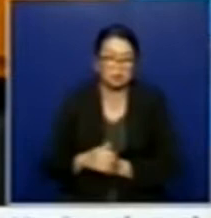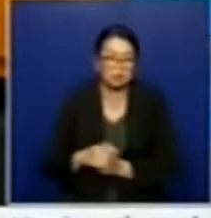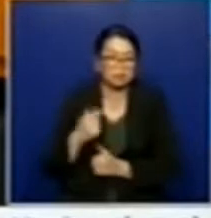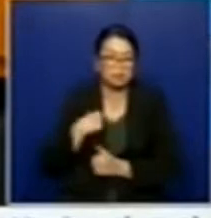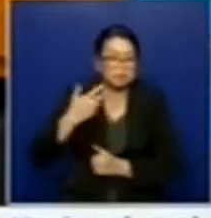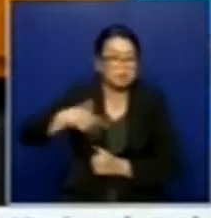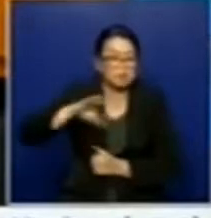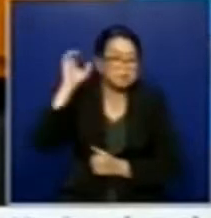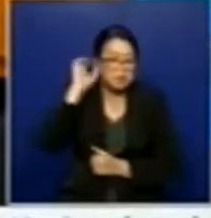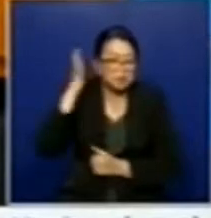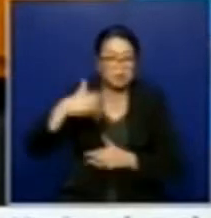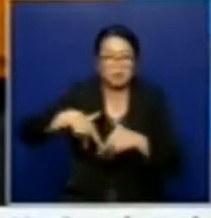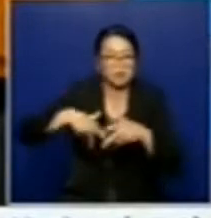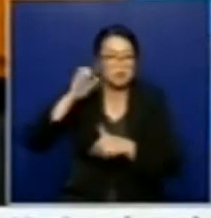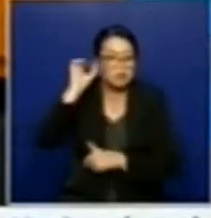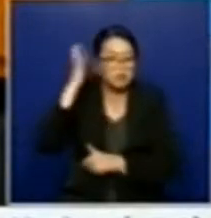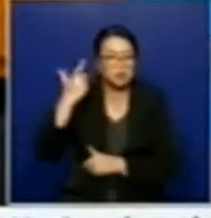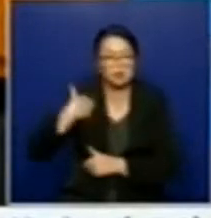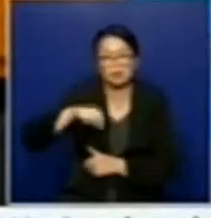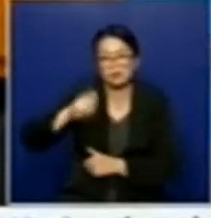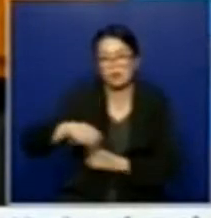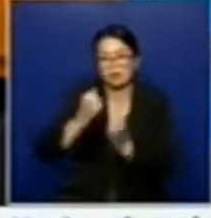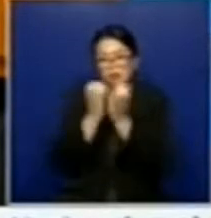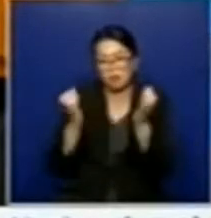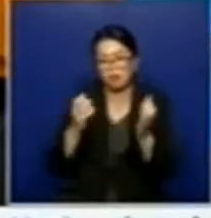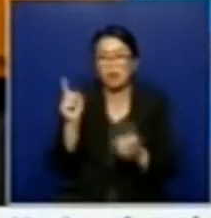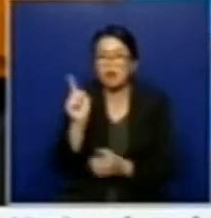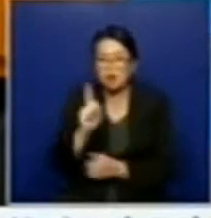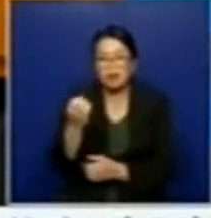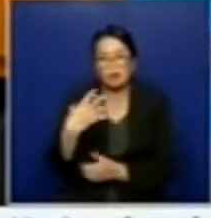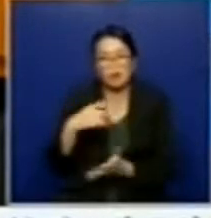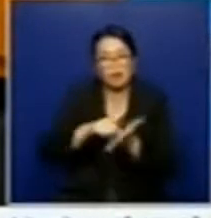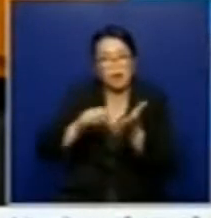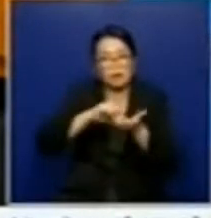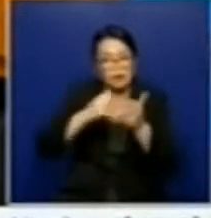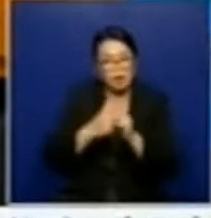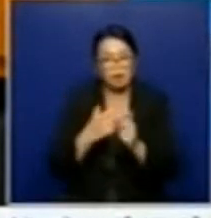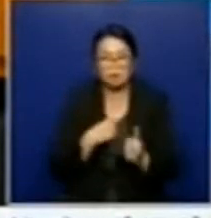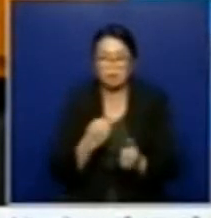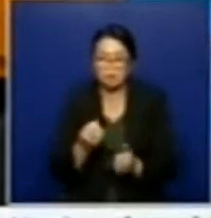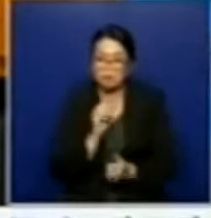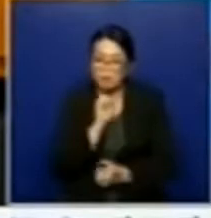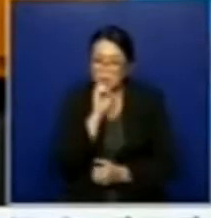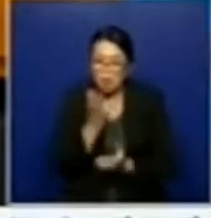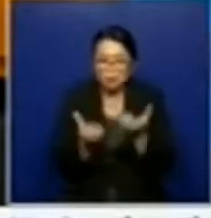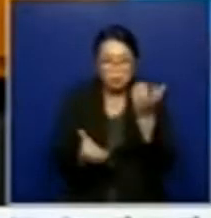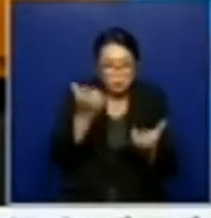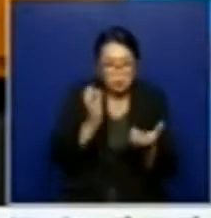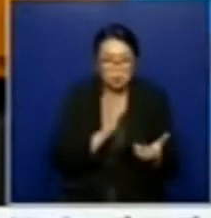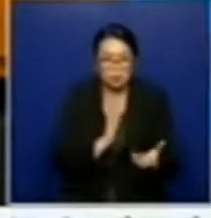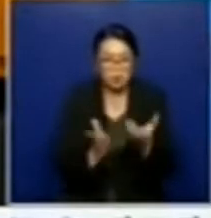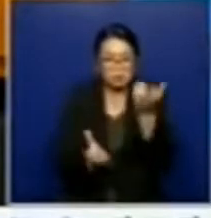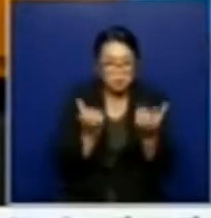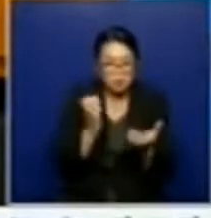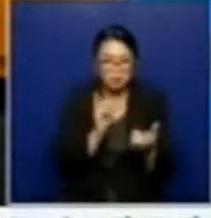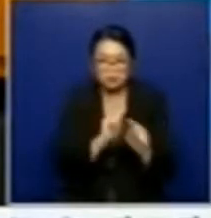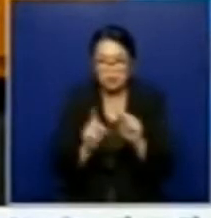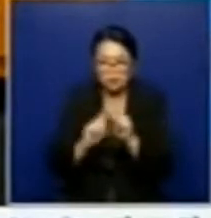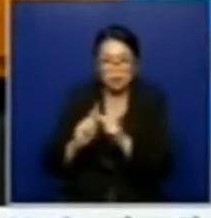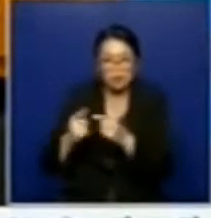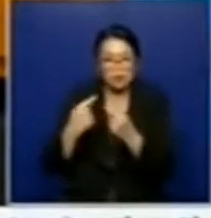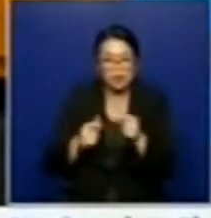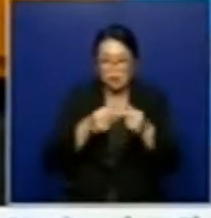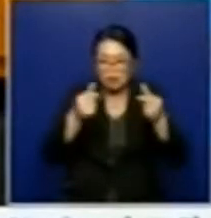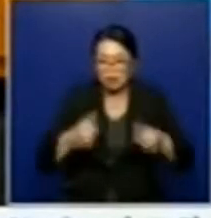ใจในวันนี้ไหนบอกว่าจะแก้ปัญหาไหนบอกเรื่องความชอบธรรมอ้างการถ่วงดุลอำนาจที่มาจากสถาบันทางการเมืองแต่ร่าง